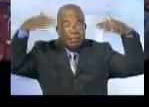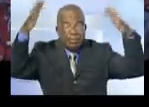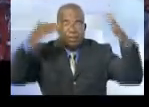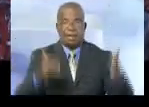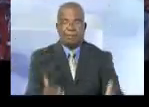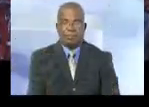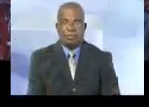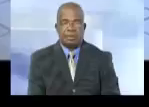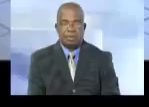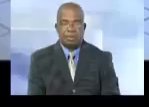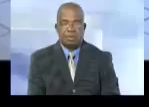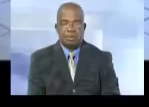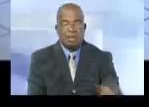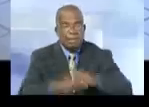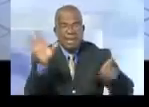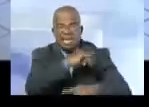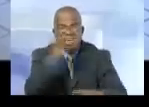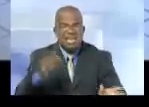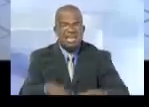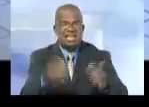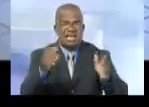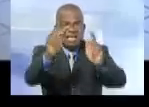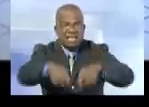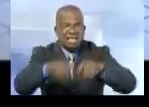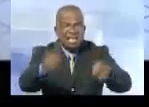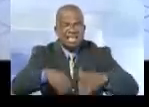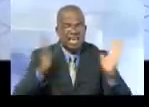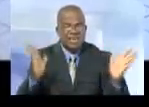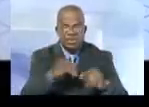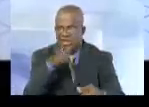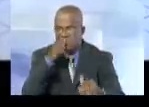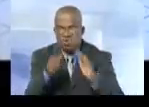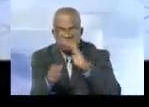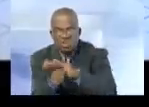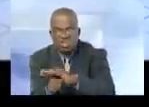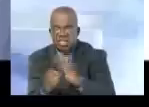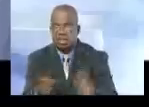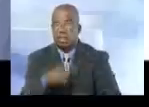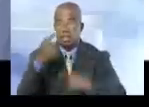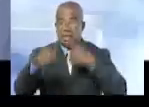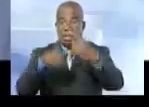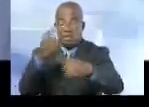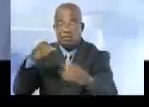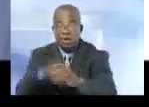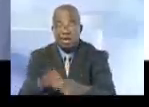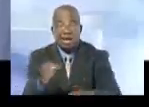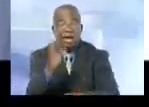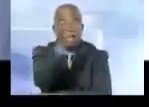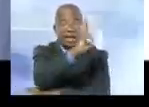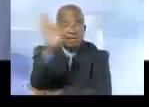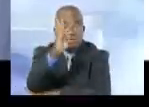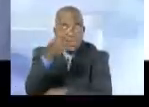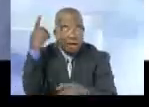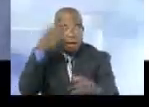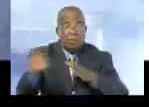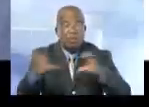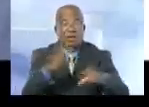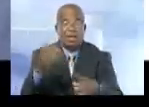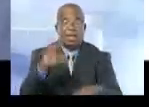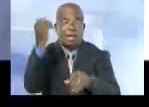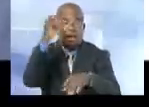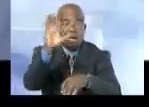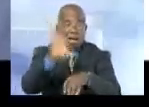forêts, aucun paysan n'a bougé. Cette tournée de sensibilisation qui a débuté par la sous-préfecture d'Assini Mafia a donc pour objectif